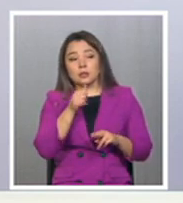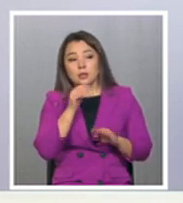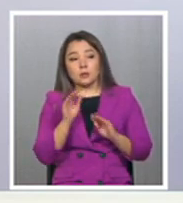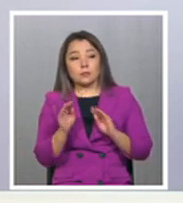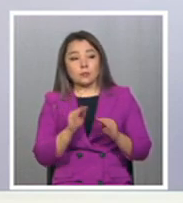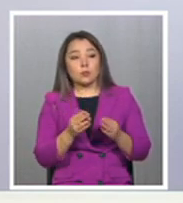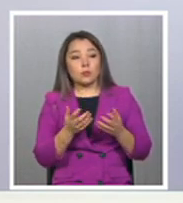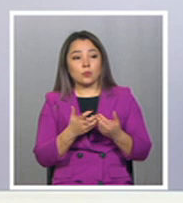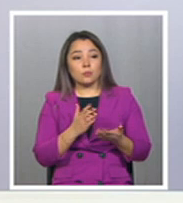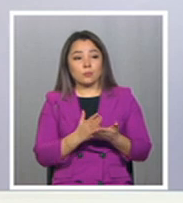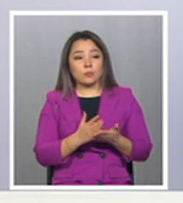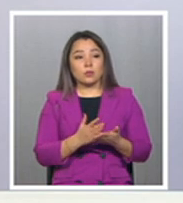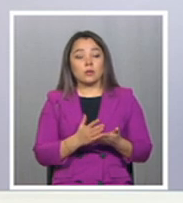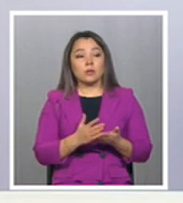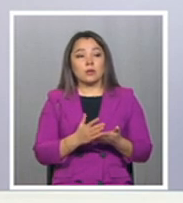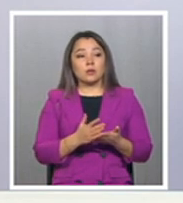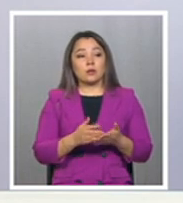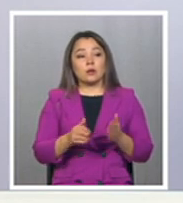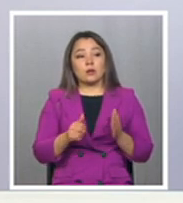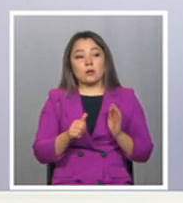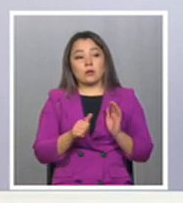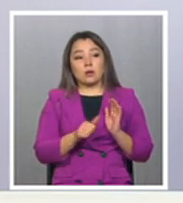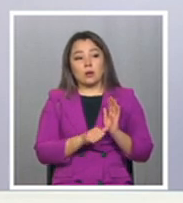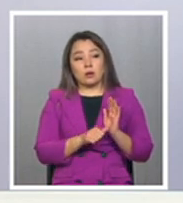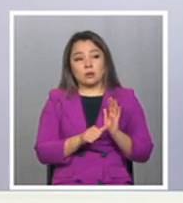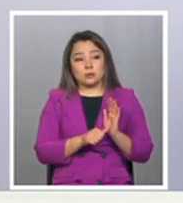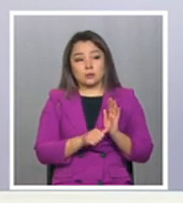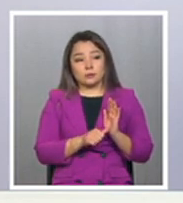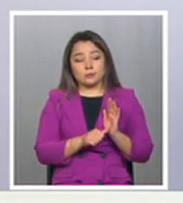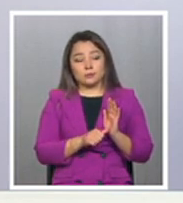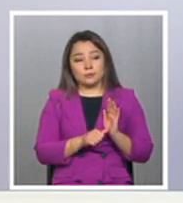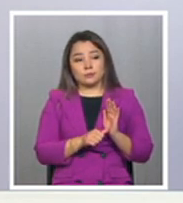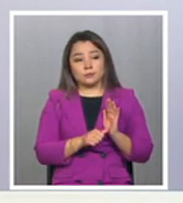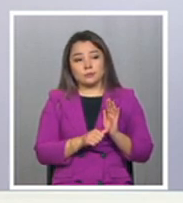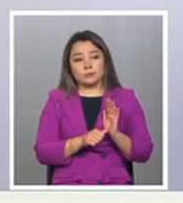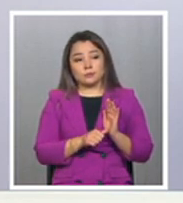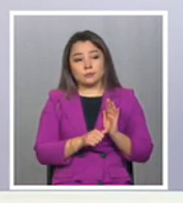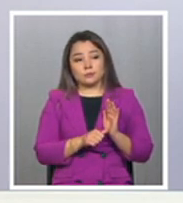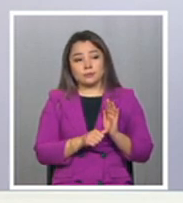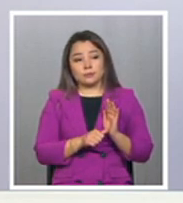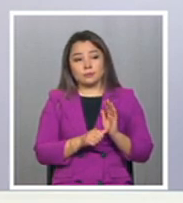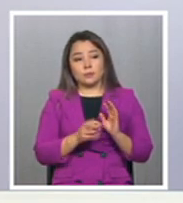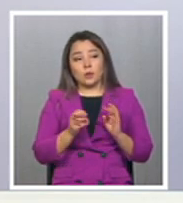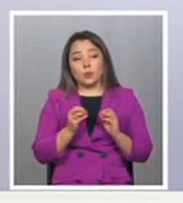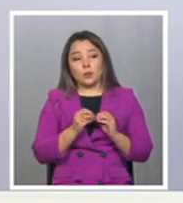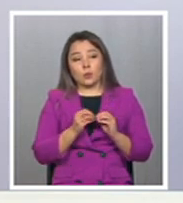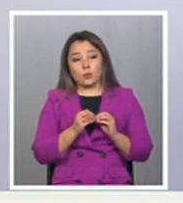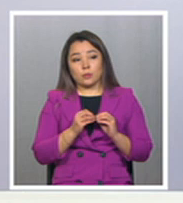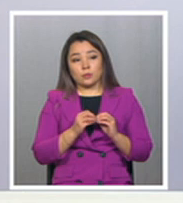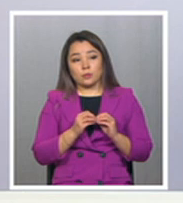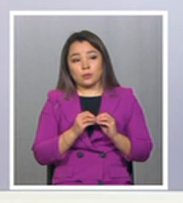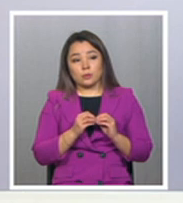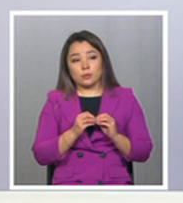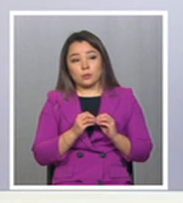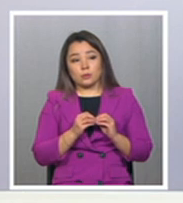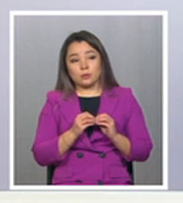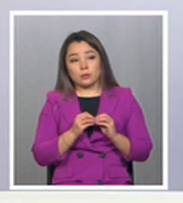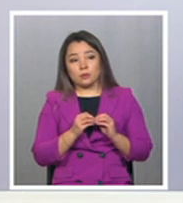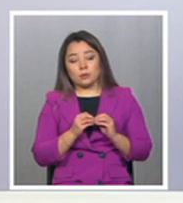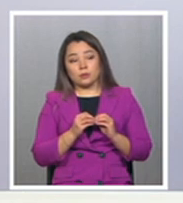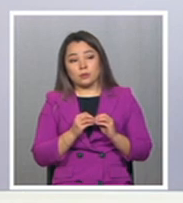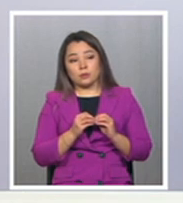көбейтейік. 2 жерде 3-ім 6-ны береді. 2 жерде 5-ім 10. 0 түседі. 1